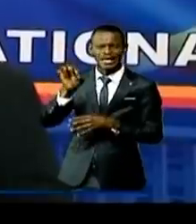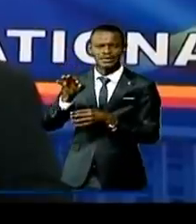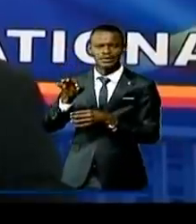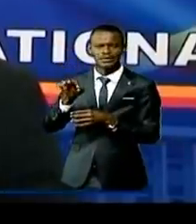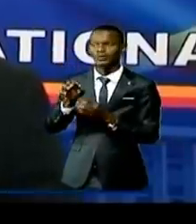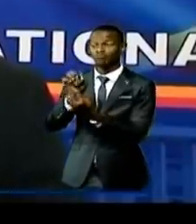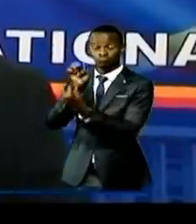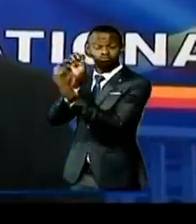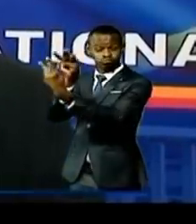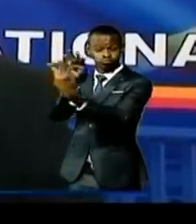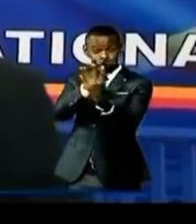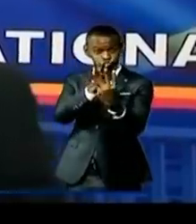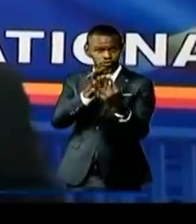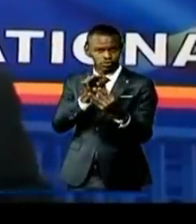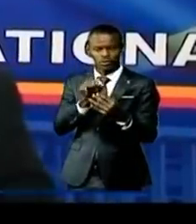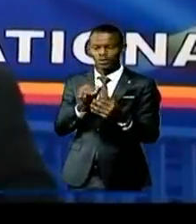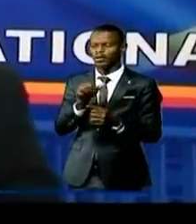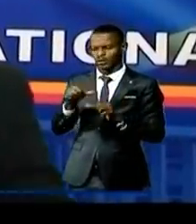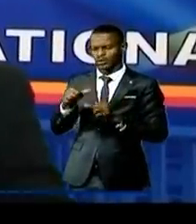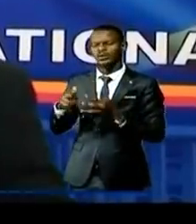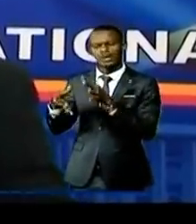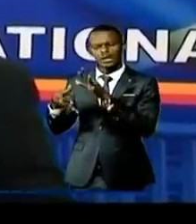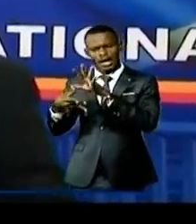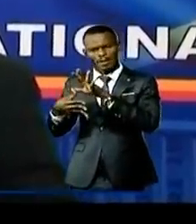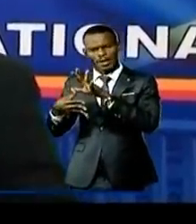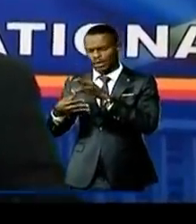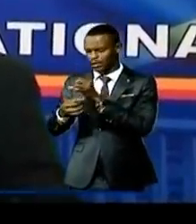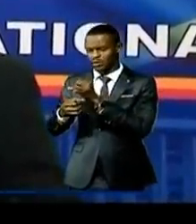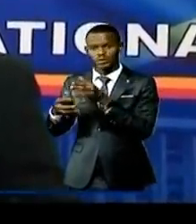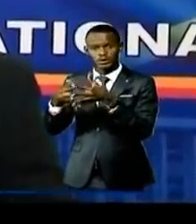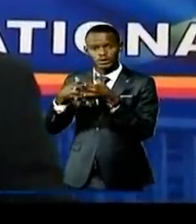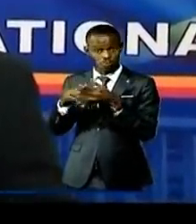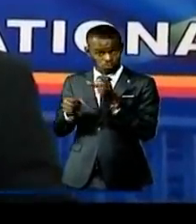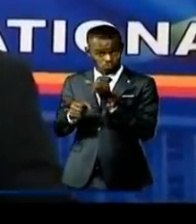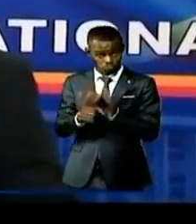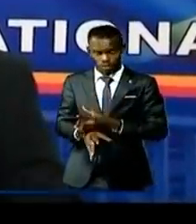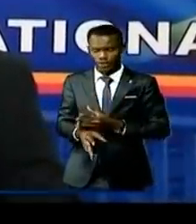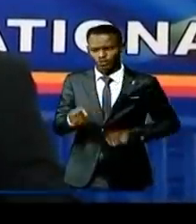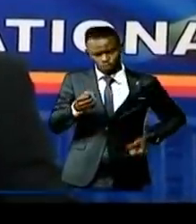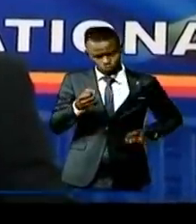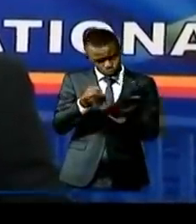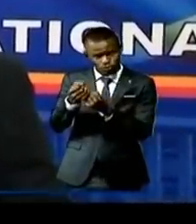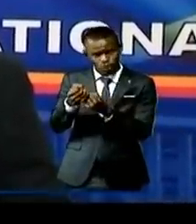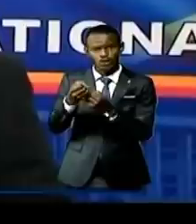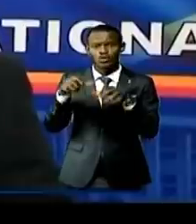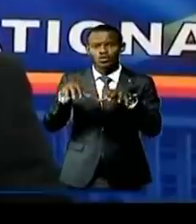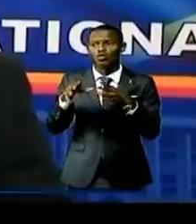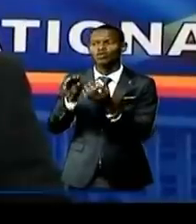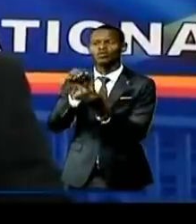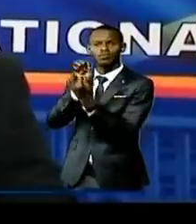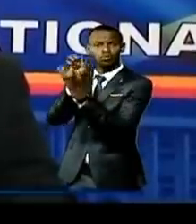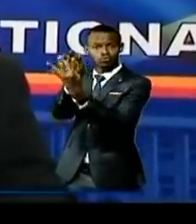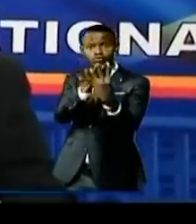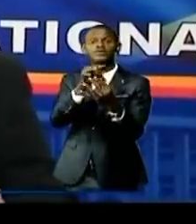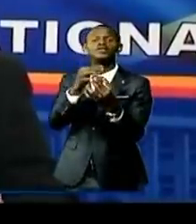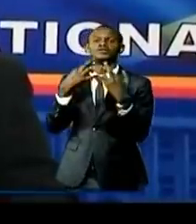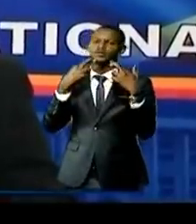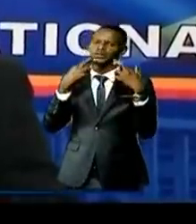faire avancer la paix à l'est du pays. C'est une question très importante que les États-Unis est en